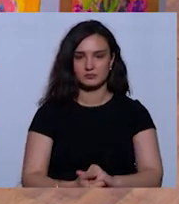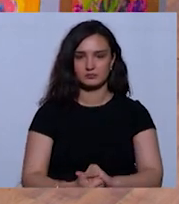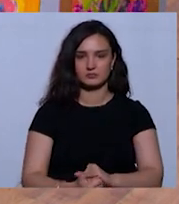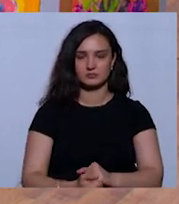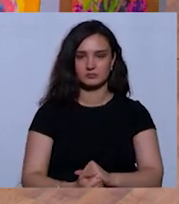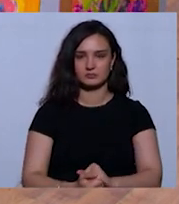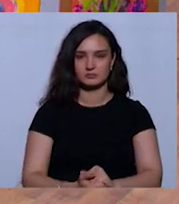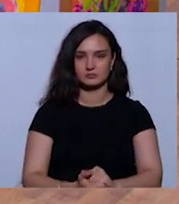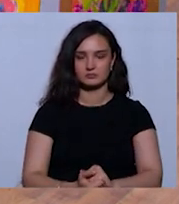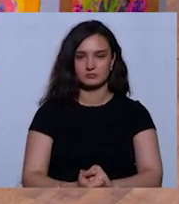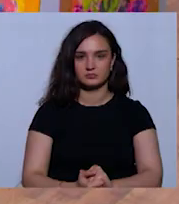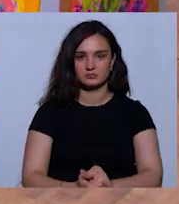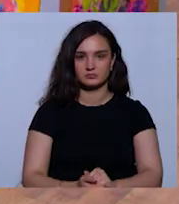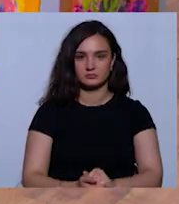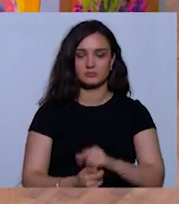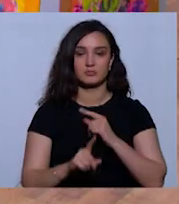აბა, რა ვქნათ.